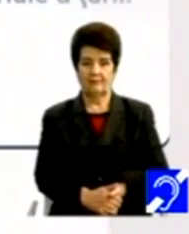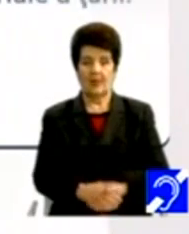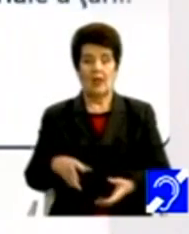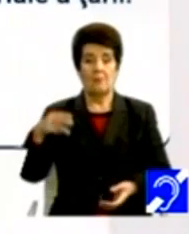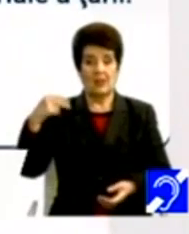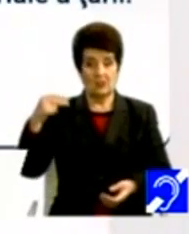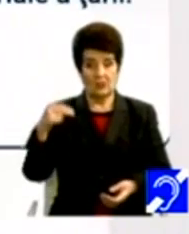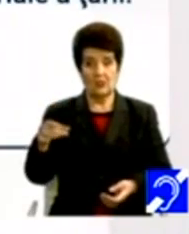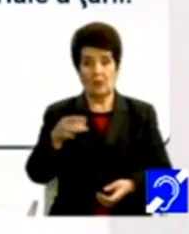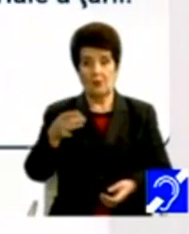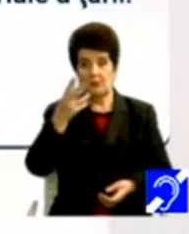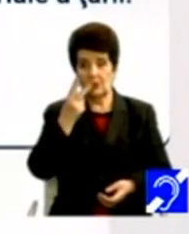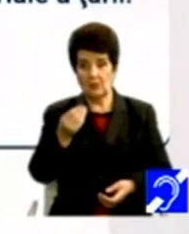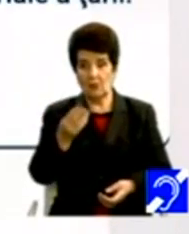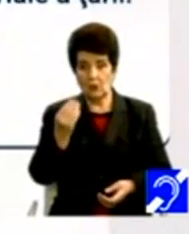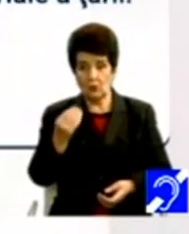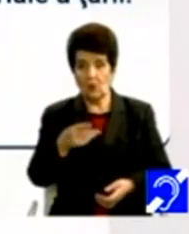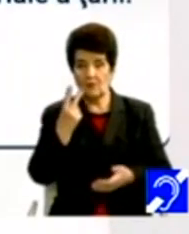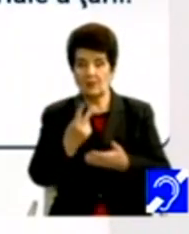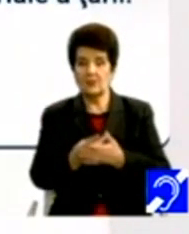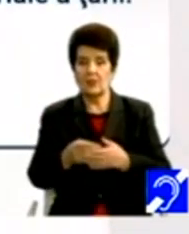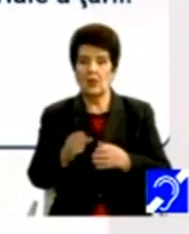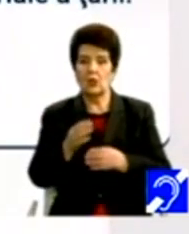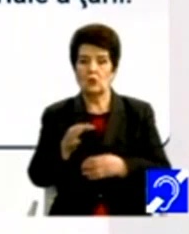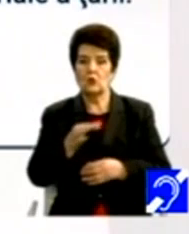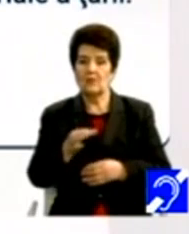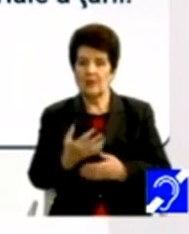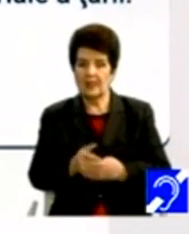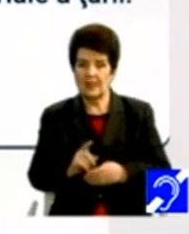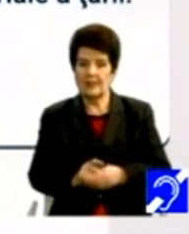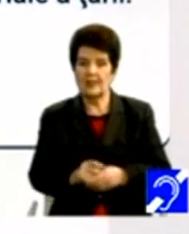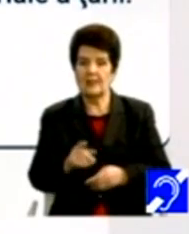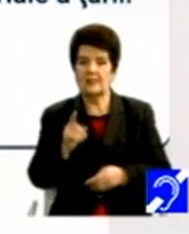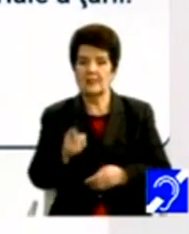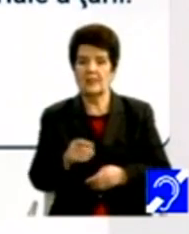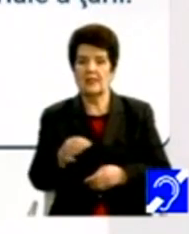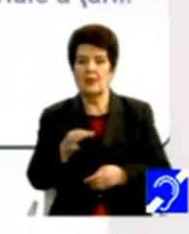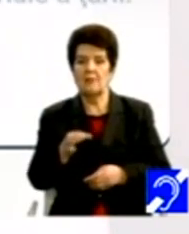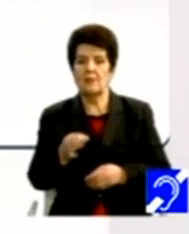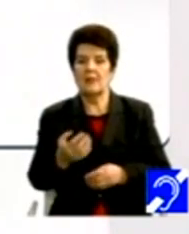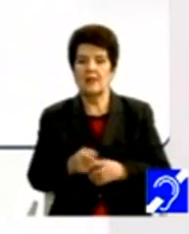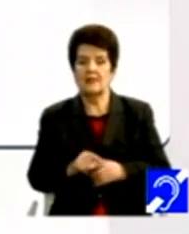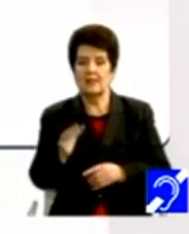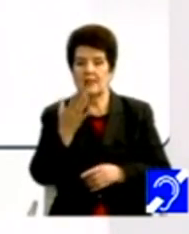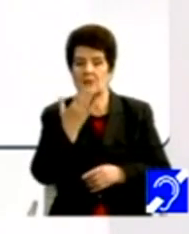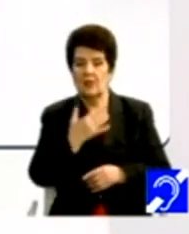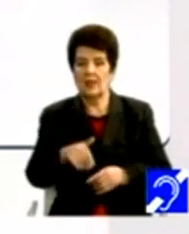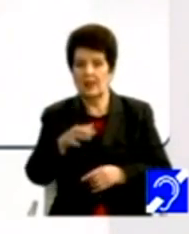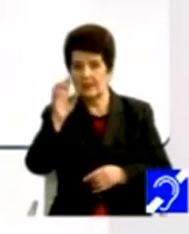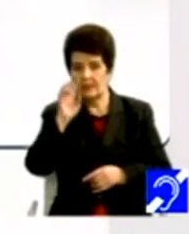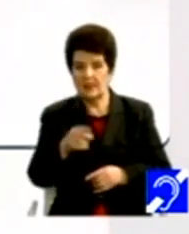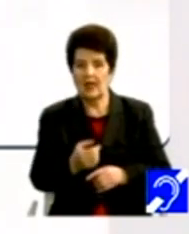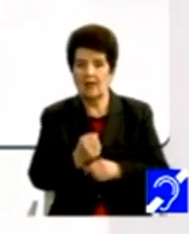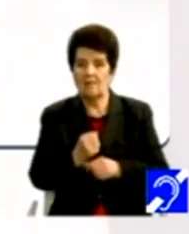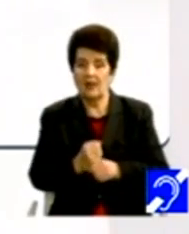Președintele Republicii Moldova reprezintă statul și este garantul suveranității, independenței naționale, al unității și integrității teritoriale a țării. Poate lua